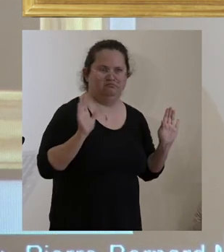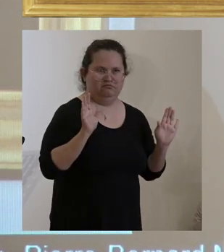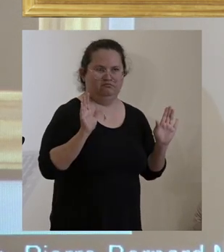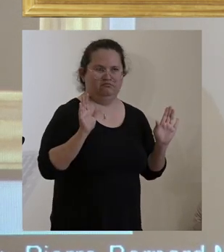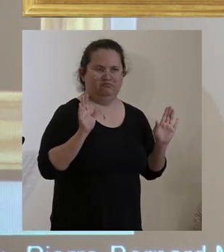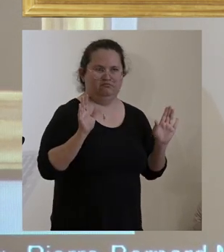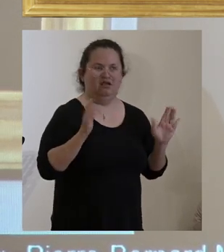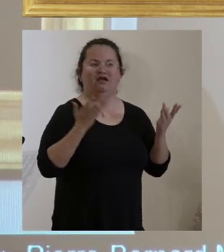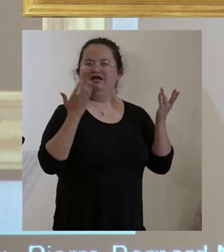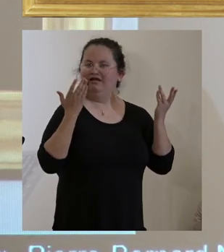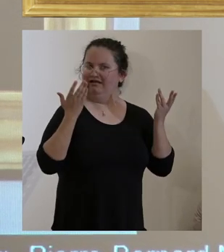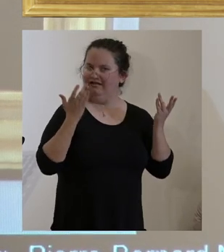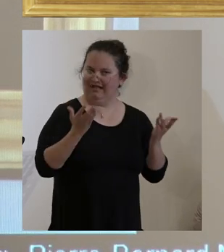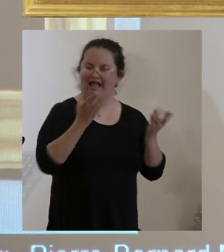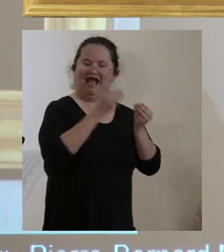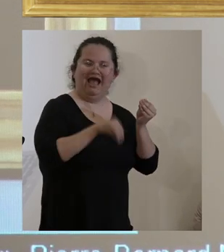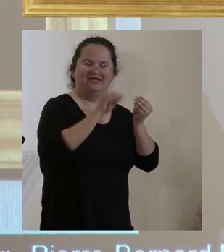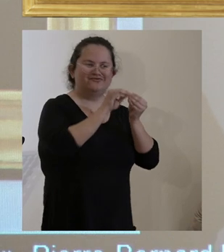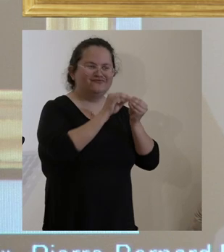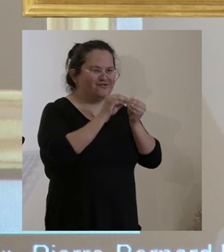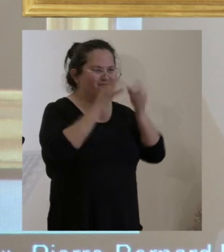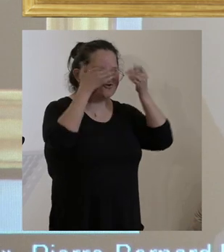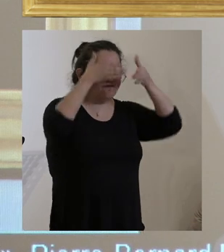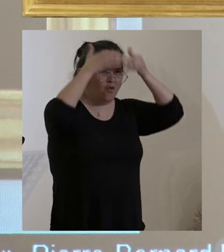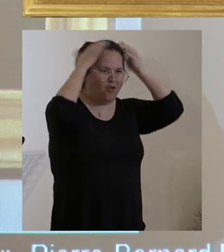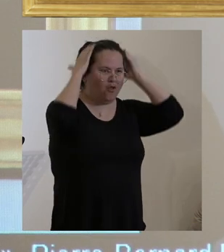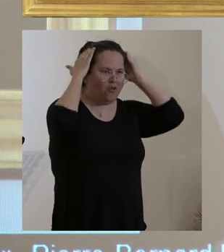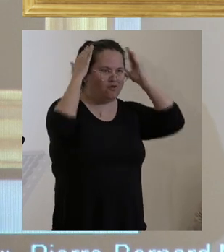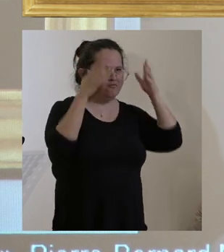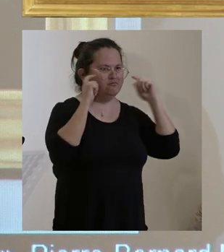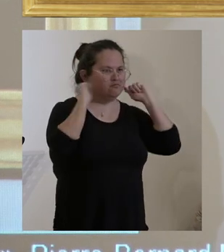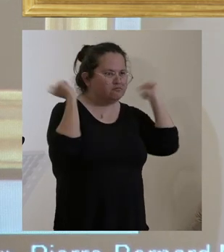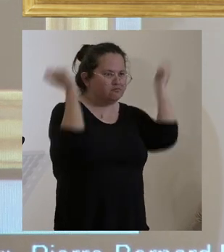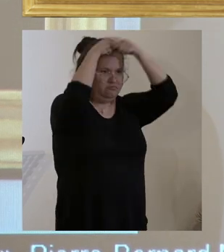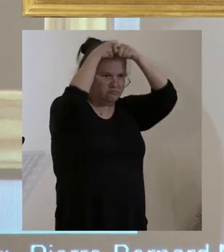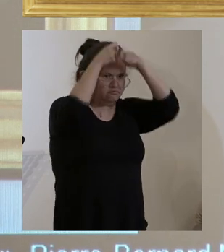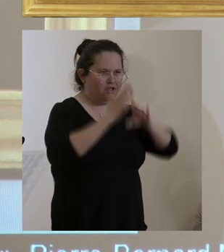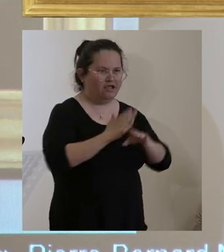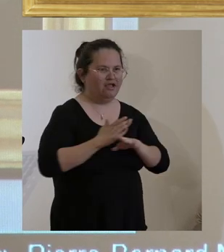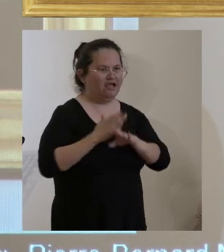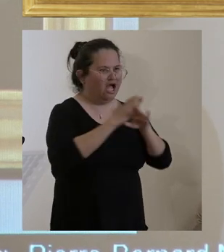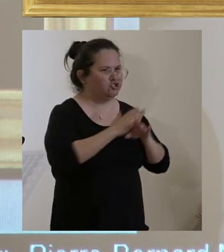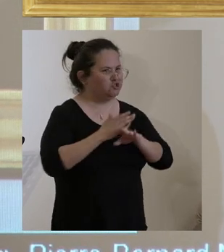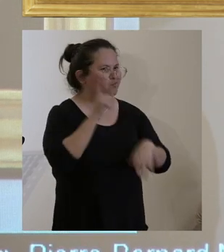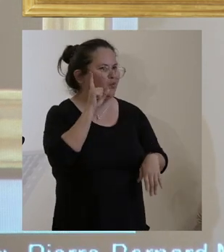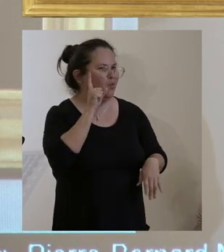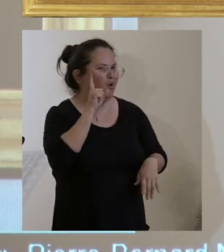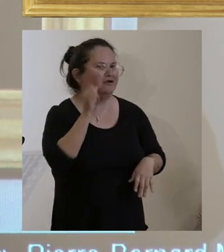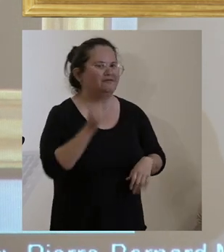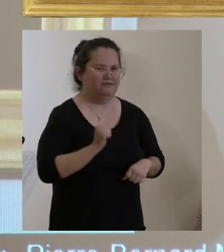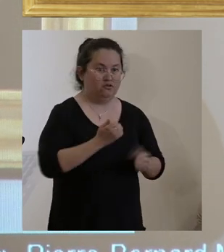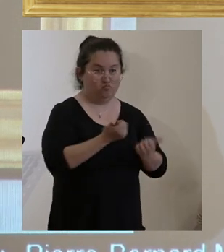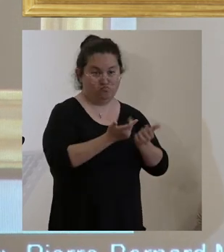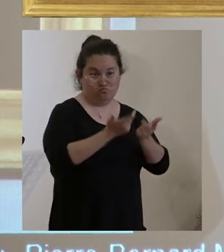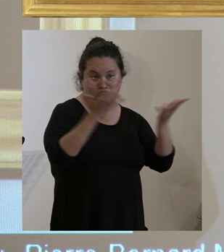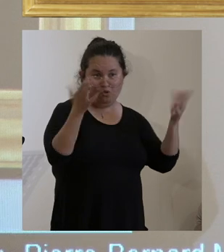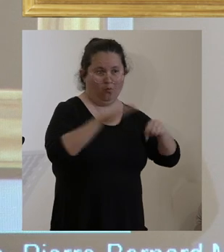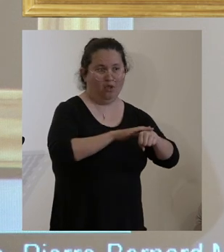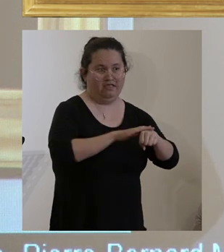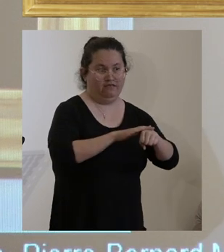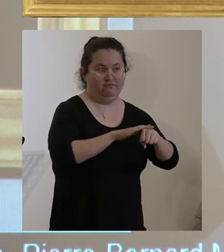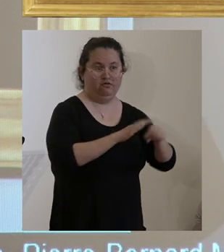on lui fait cacher sa chevelure. Pourquoi ? pour plusieurs raisons. Tout simplement parce que c'est